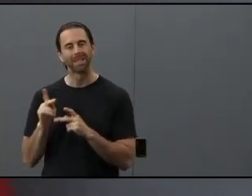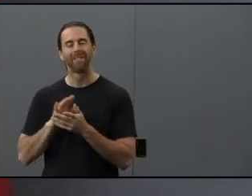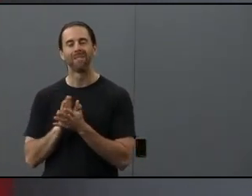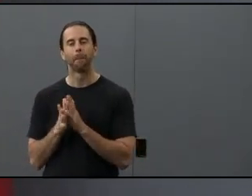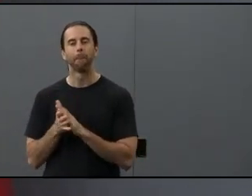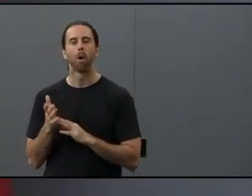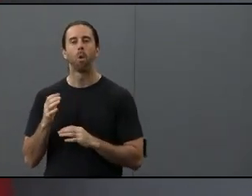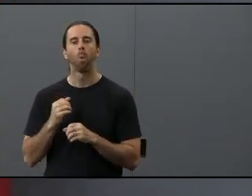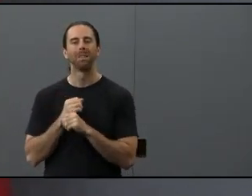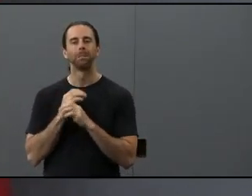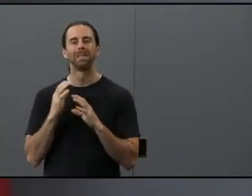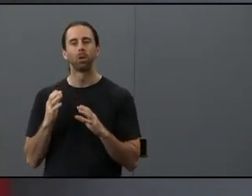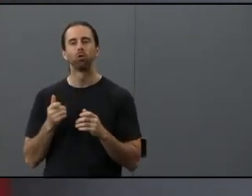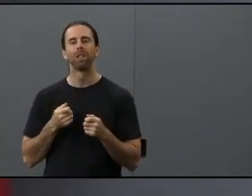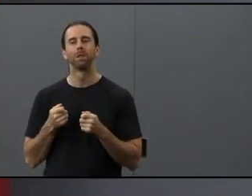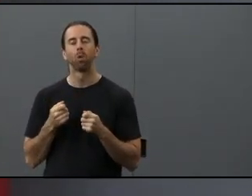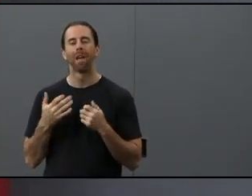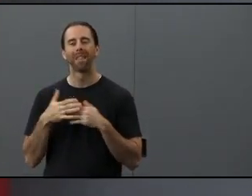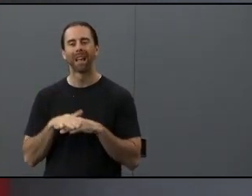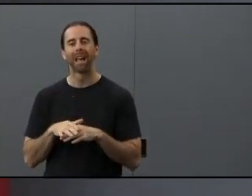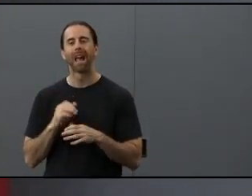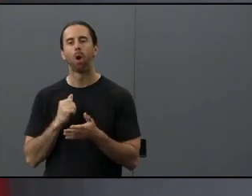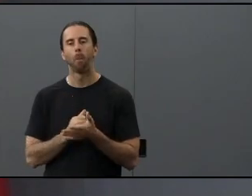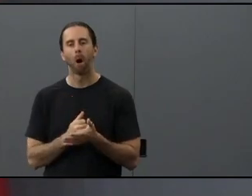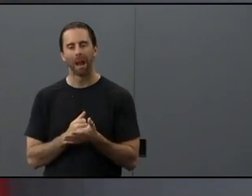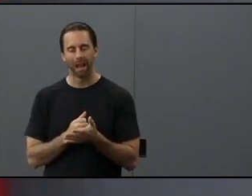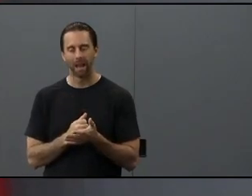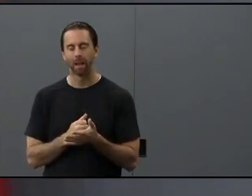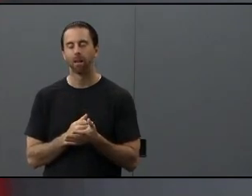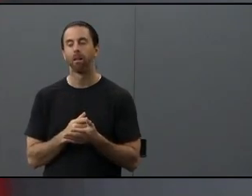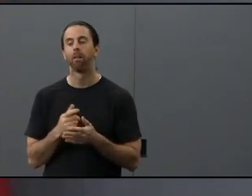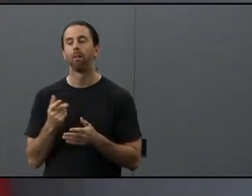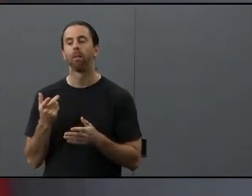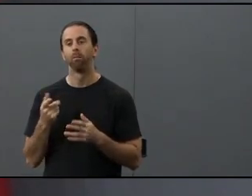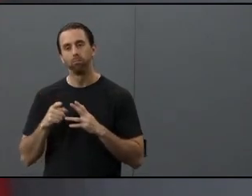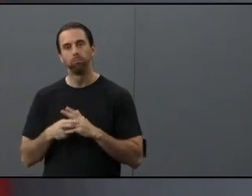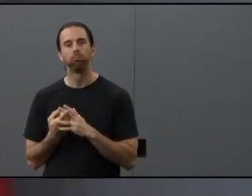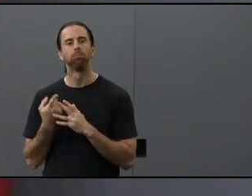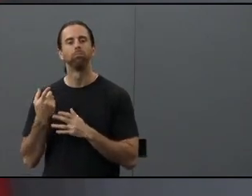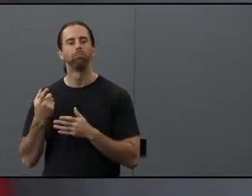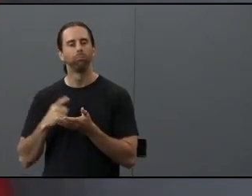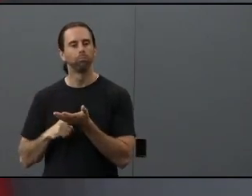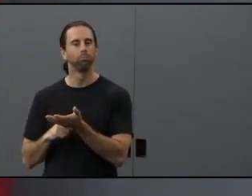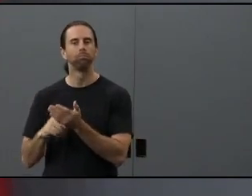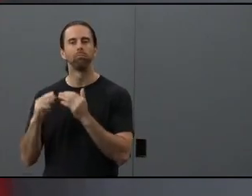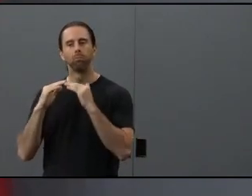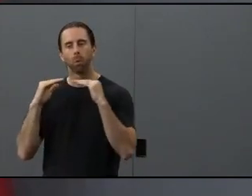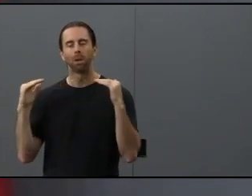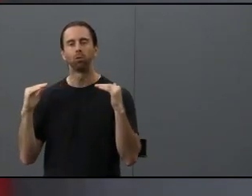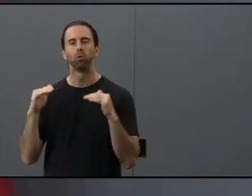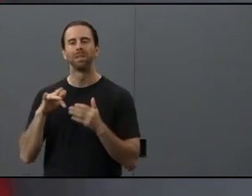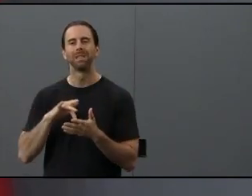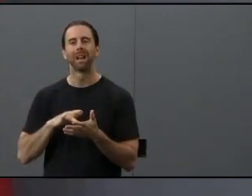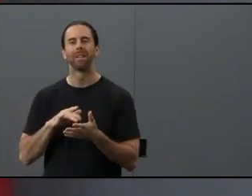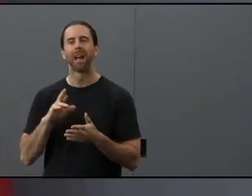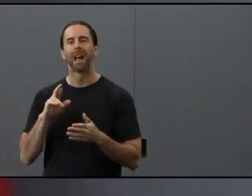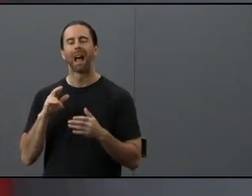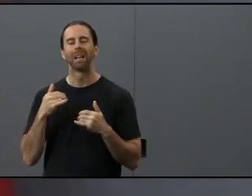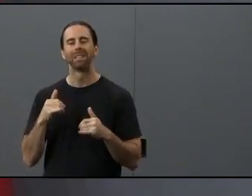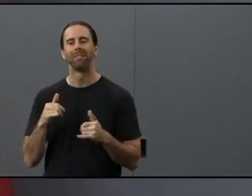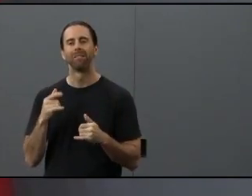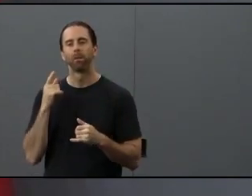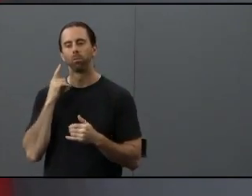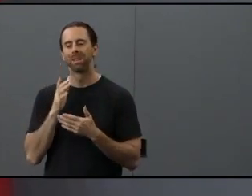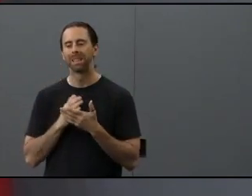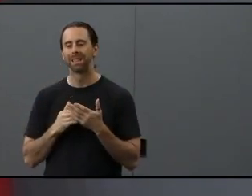firme conception et gestion intégrée incorporé à enclencher les travaux de réflexion de la toiture du Centre récréatif pour